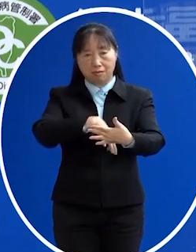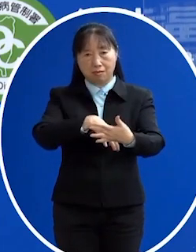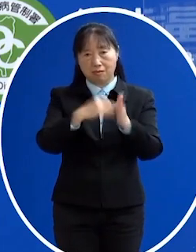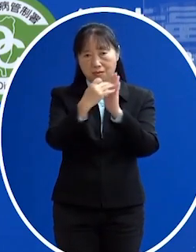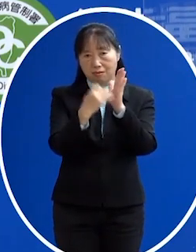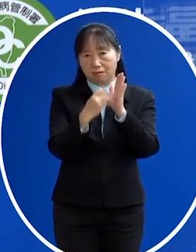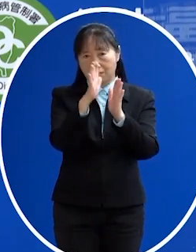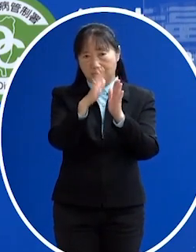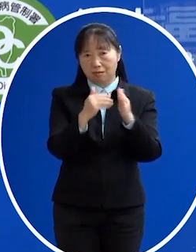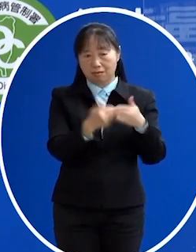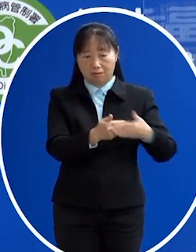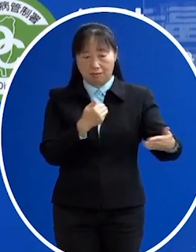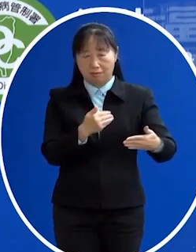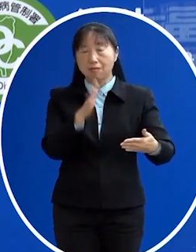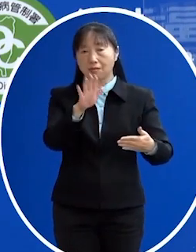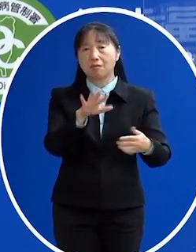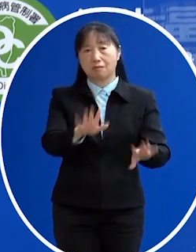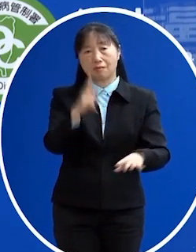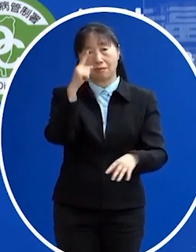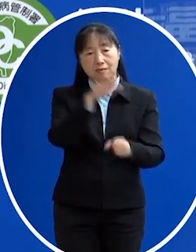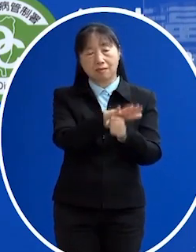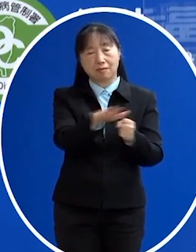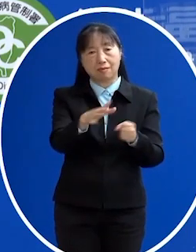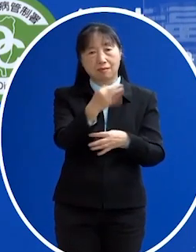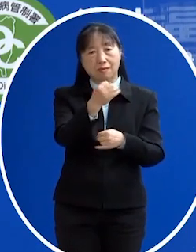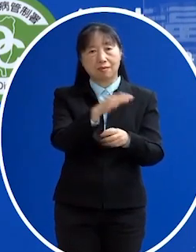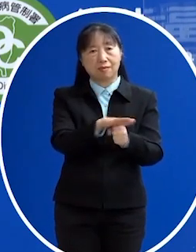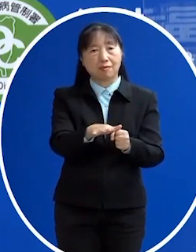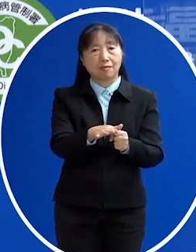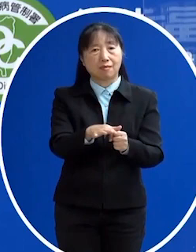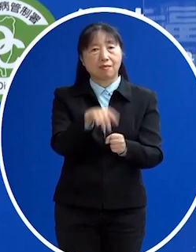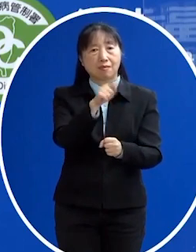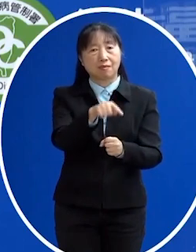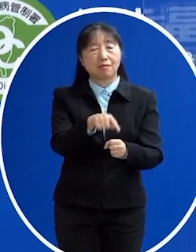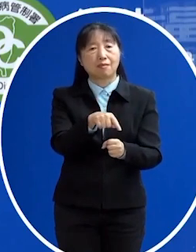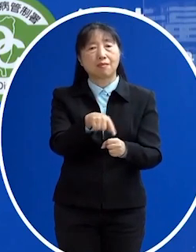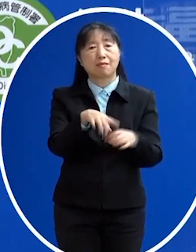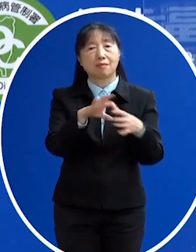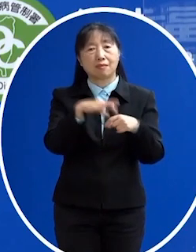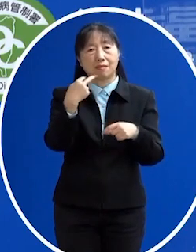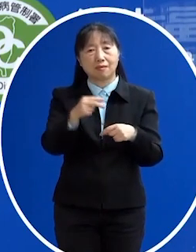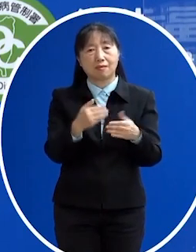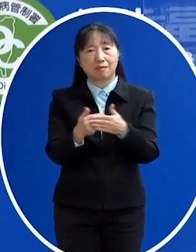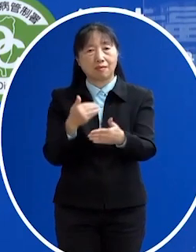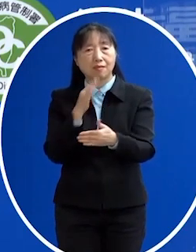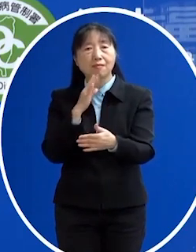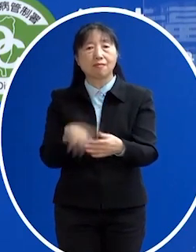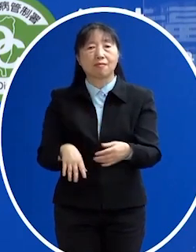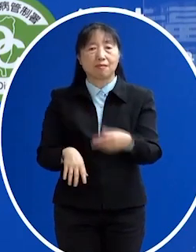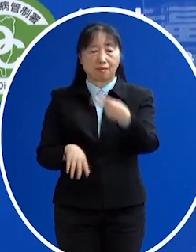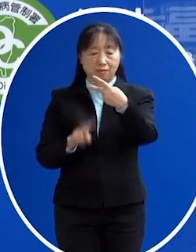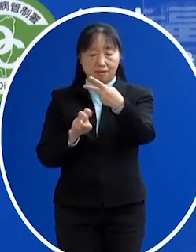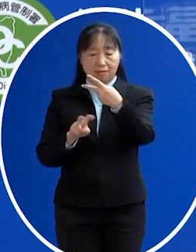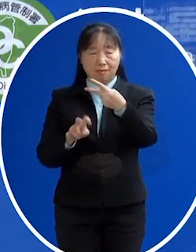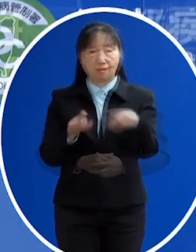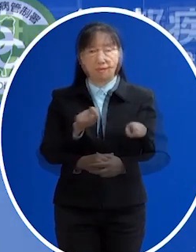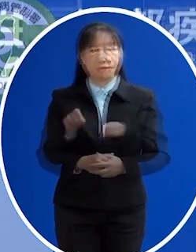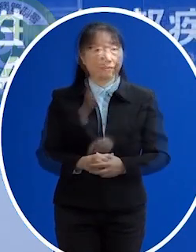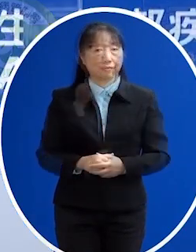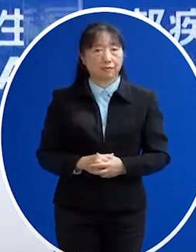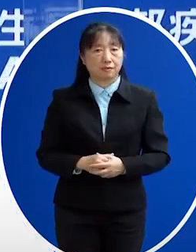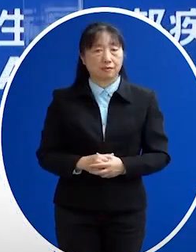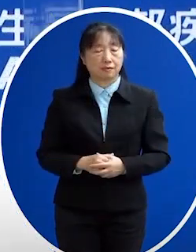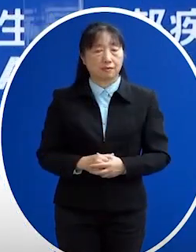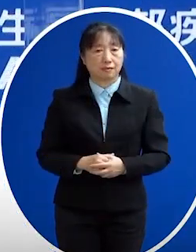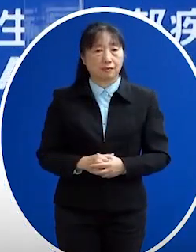者，且隔离期满，但为求慎重哈，将延长4人居家隔离期间至2月22日。